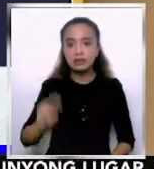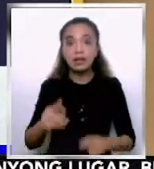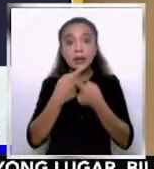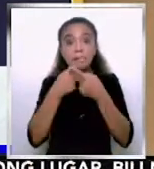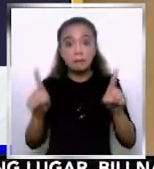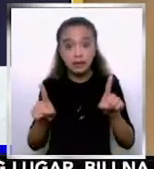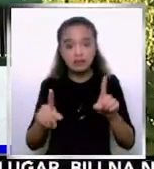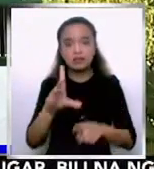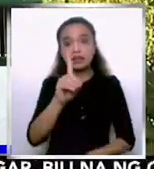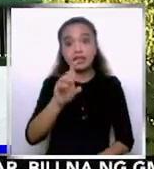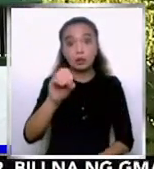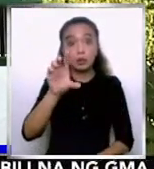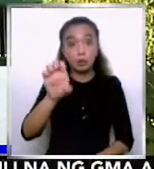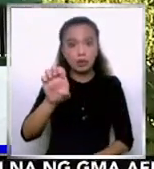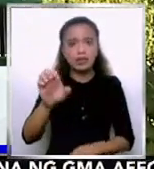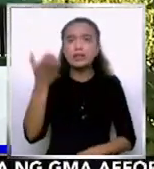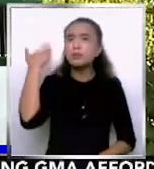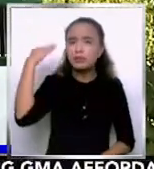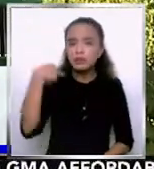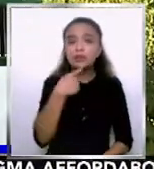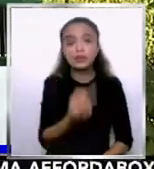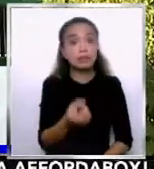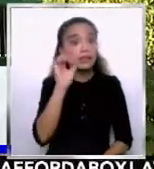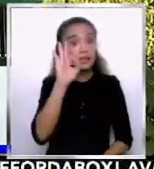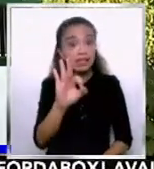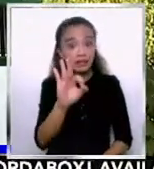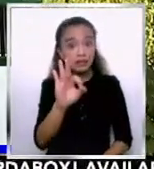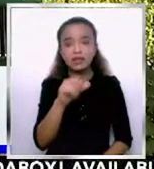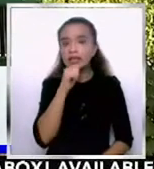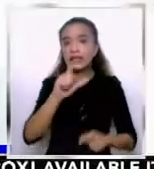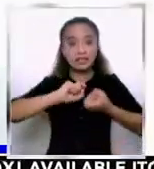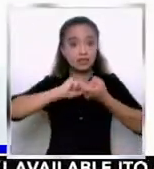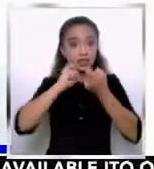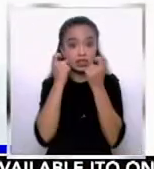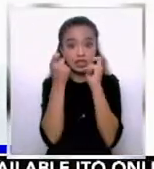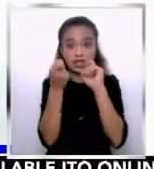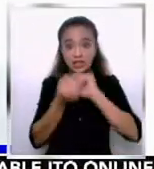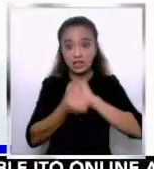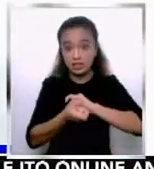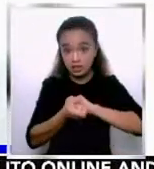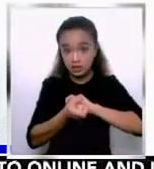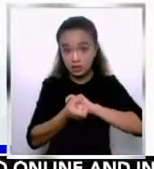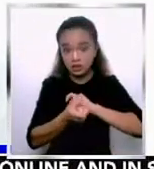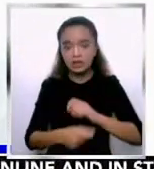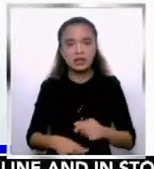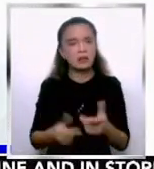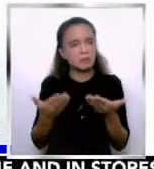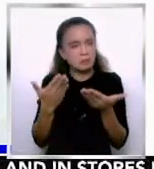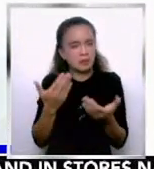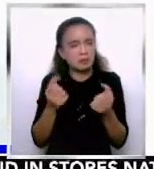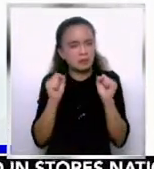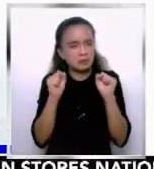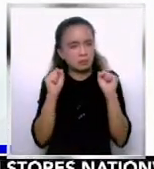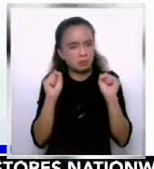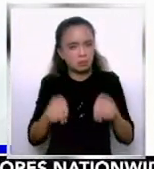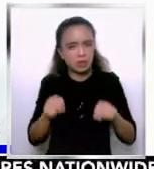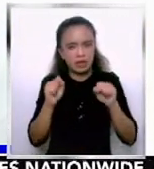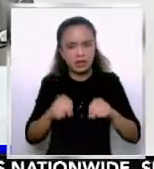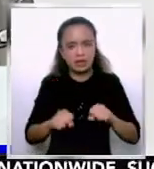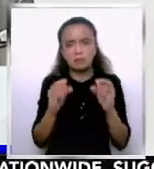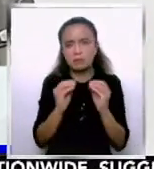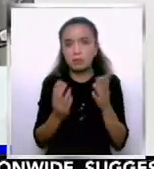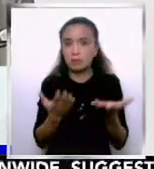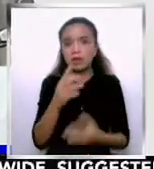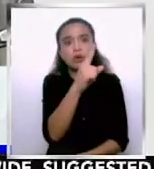ang dating nagsabi, kung hindi magbabago ang ihip ng hangin, posibleng pumalo pa sa hanggang 100